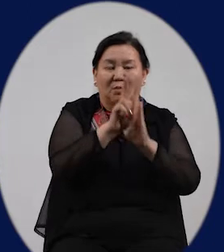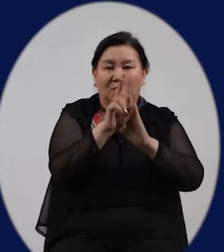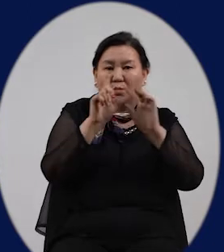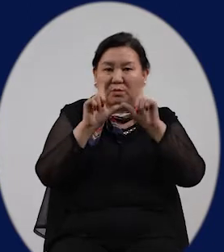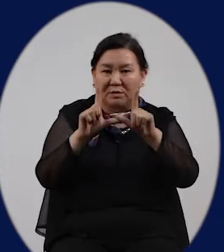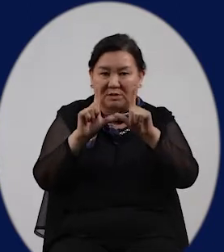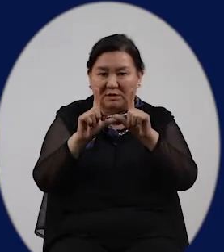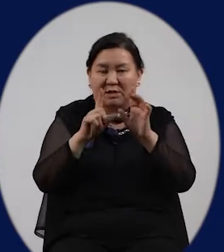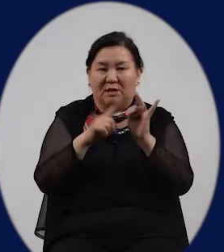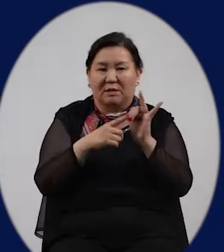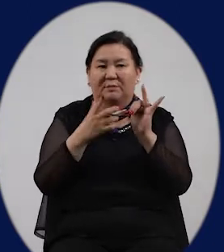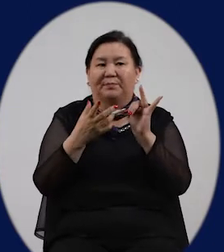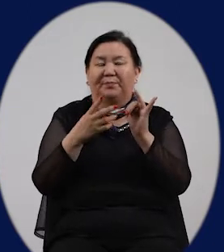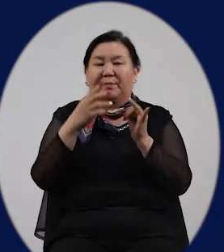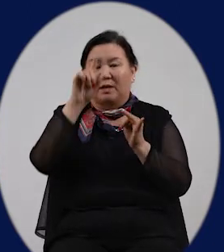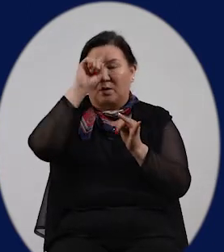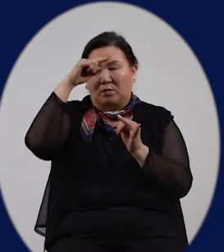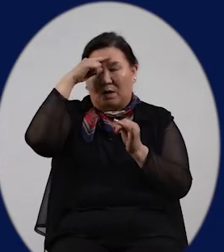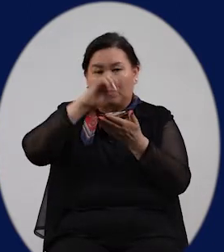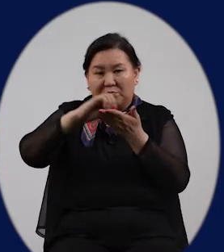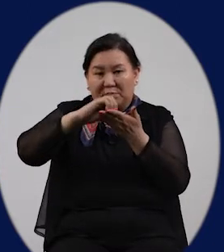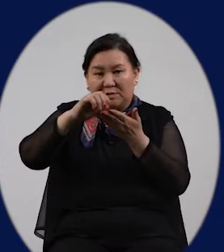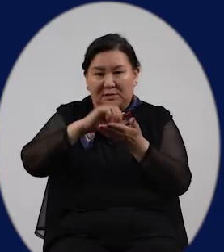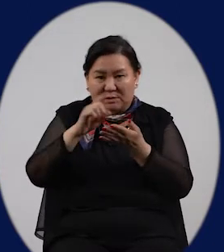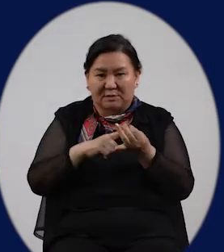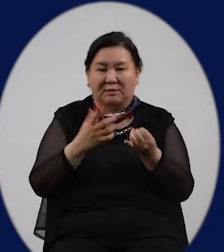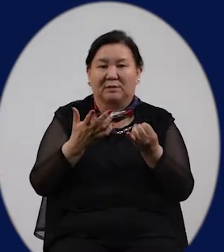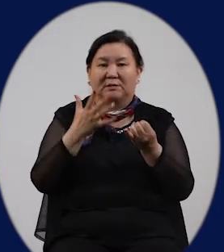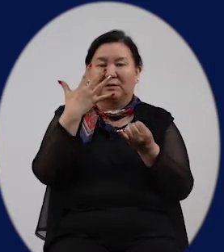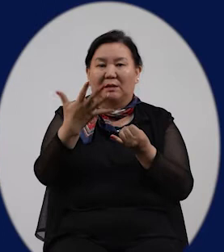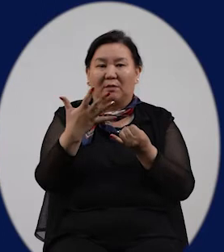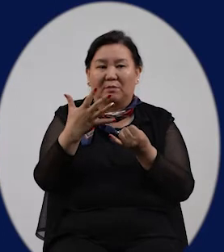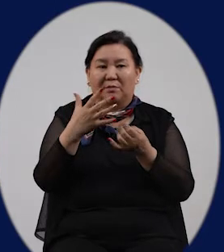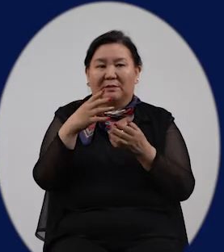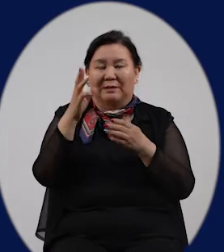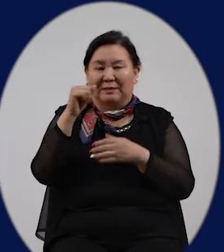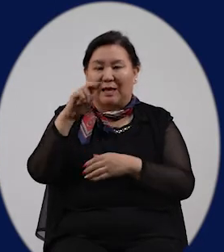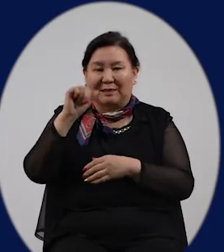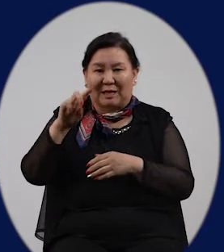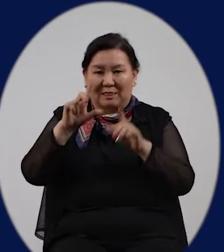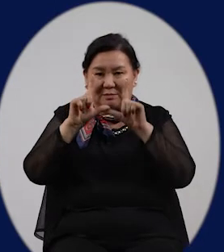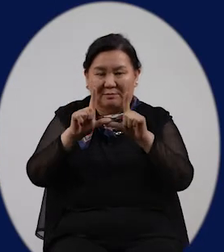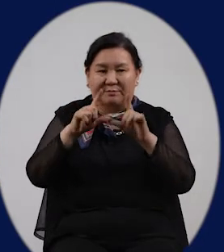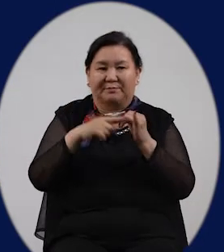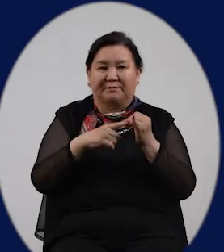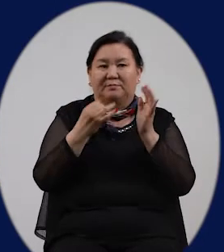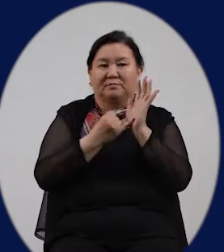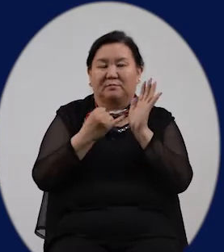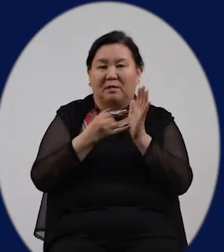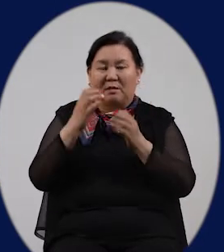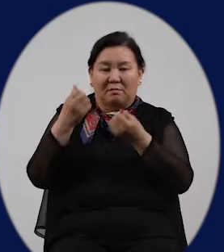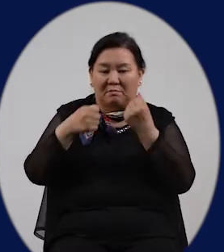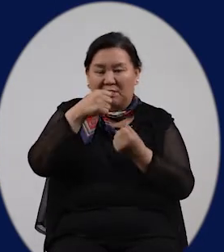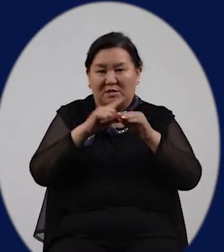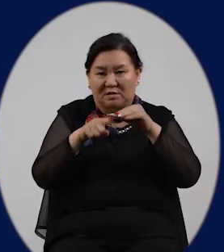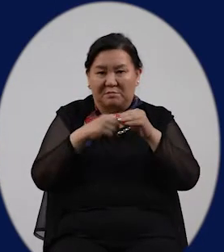Гарал үүслийн гэрчилгээ 4. Эрүүл ахуйн гэрчилгээ 5. Даатгалын гэрчилгээ 6. Тээврийн